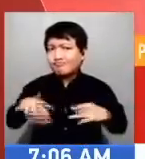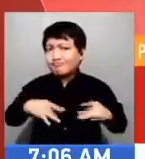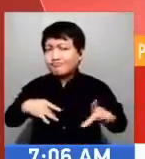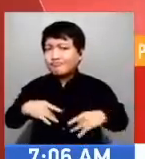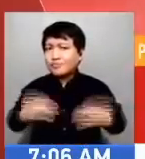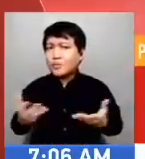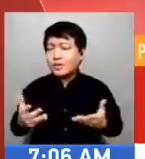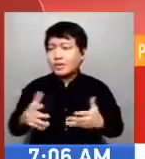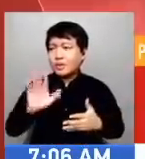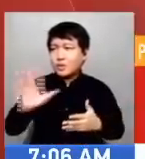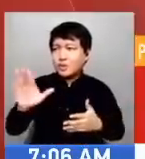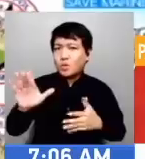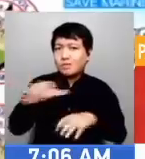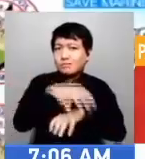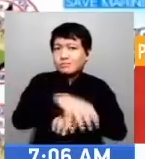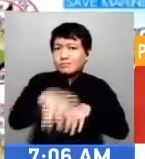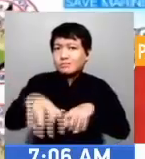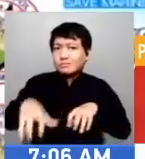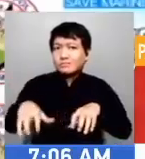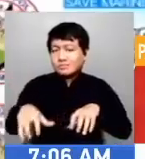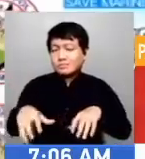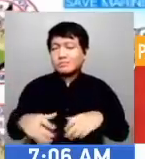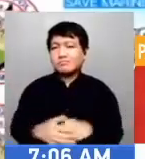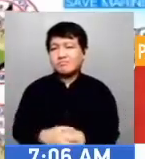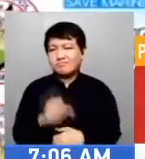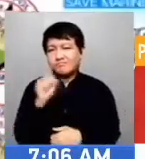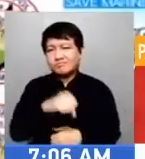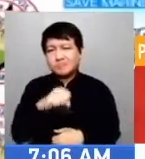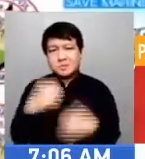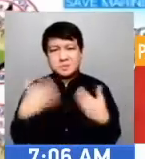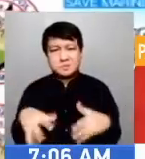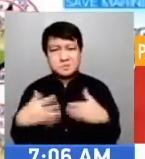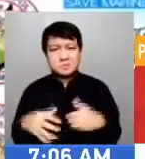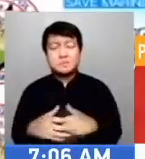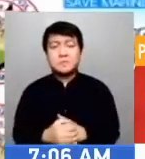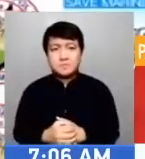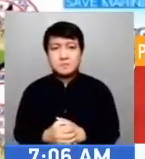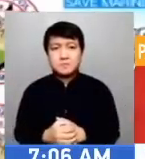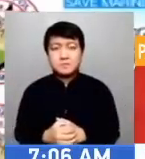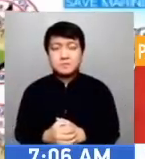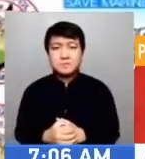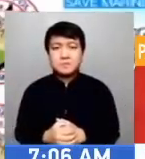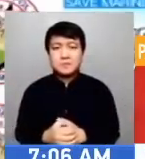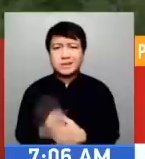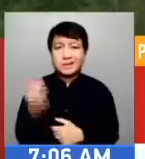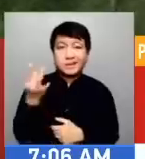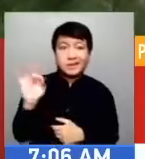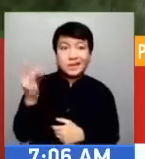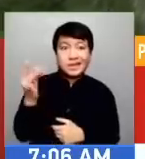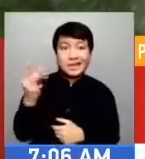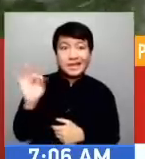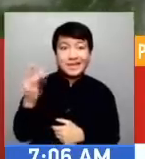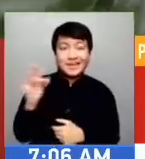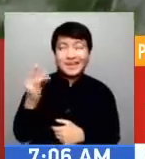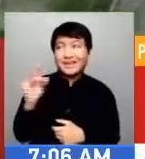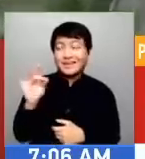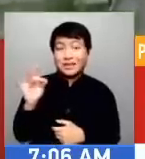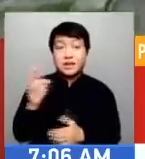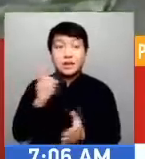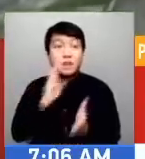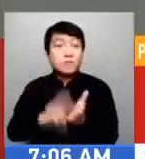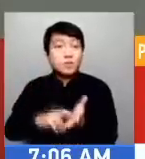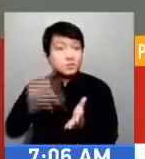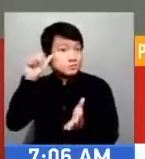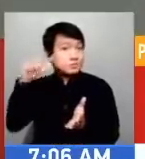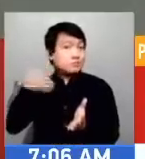spill? Grabe, Susan, no? Yung 18 na report kahapon,